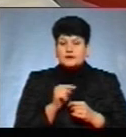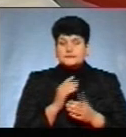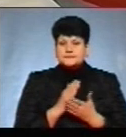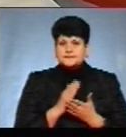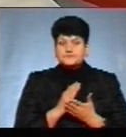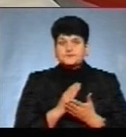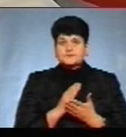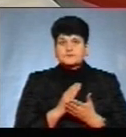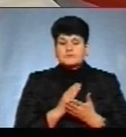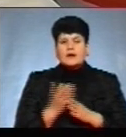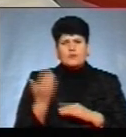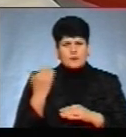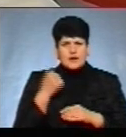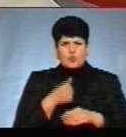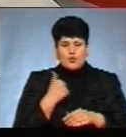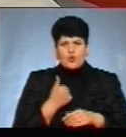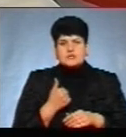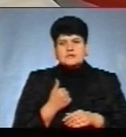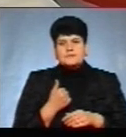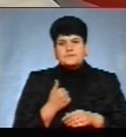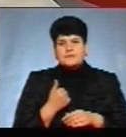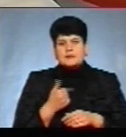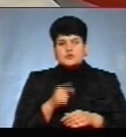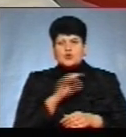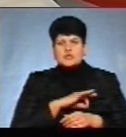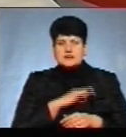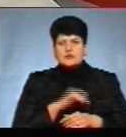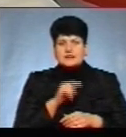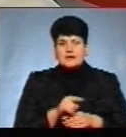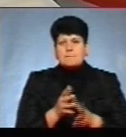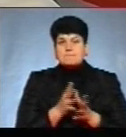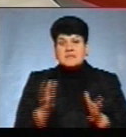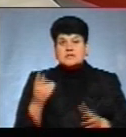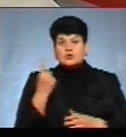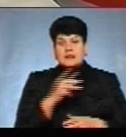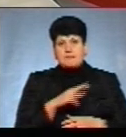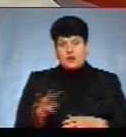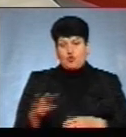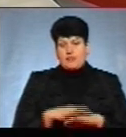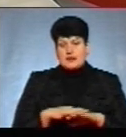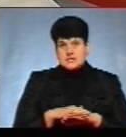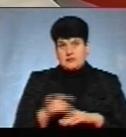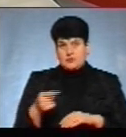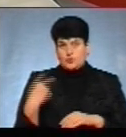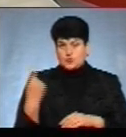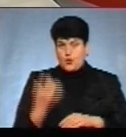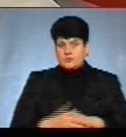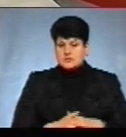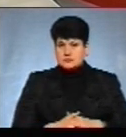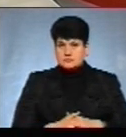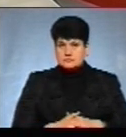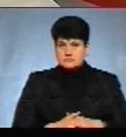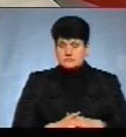задіює. Ну, ми в попередньому році ми майже нею скористалися більше як мільйона населення саме Тернопільської області. Тому